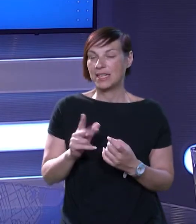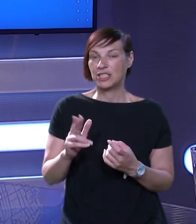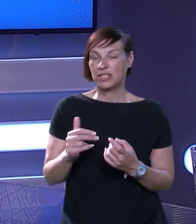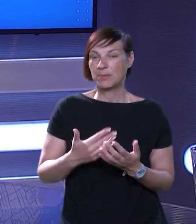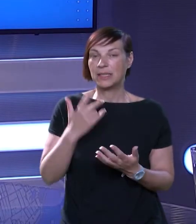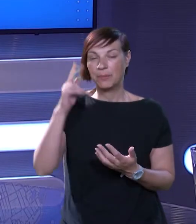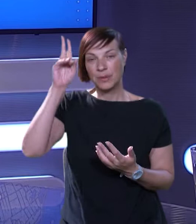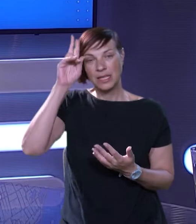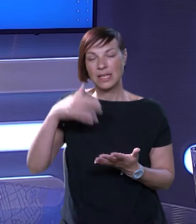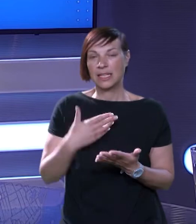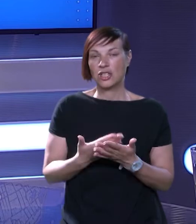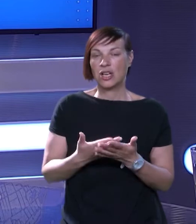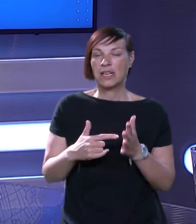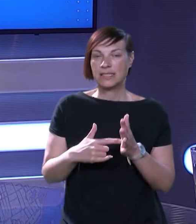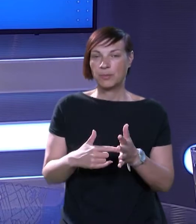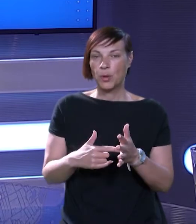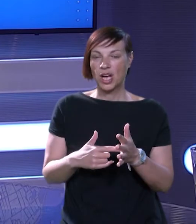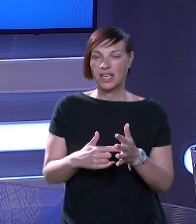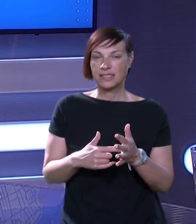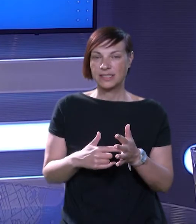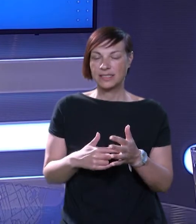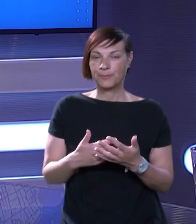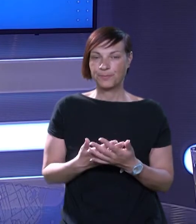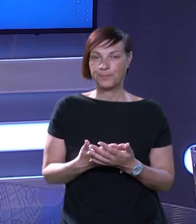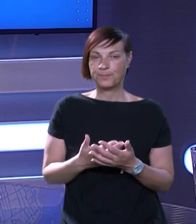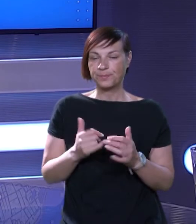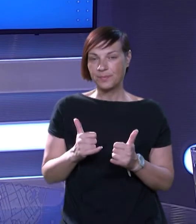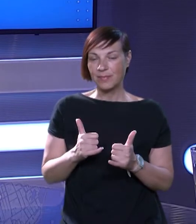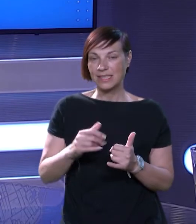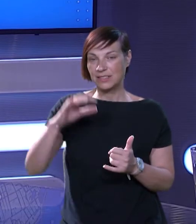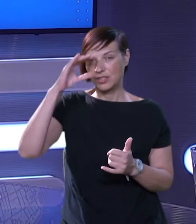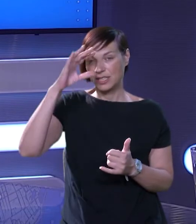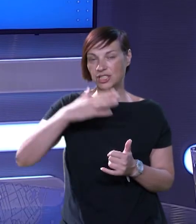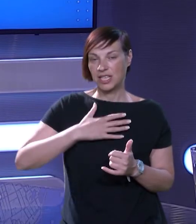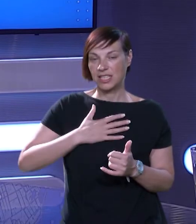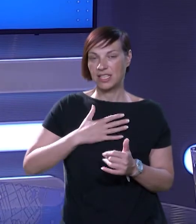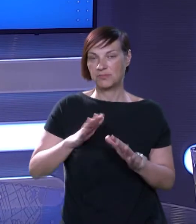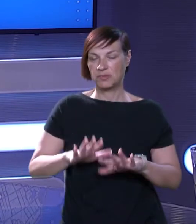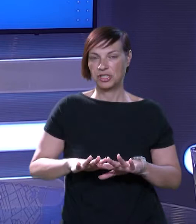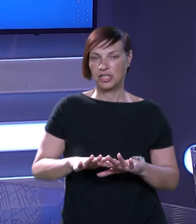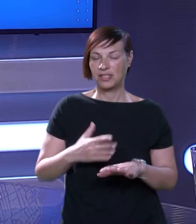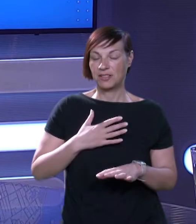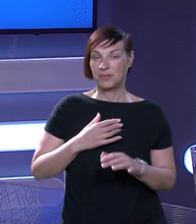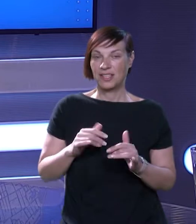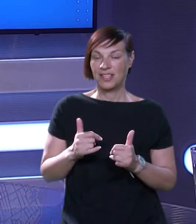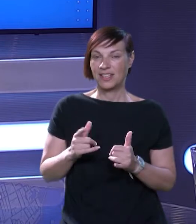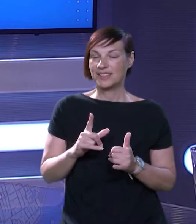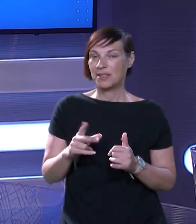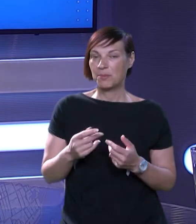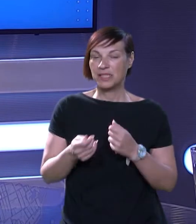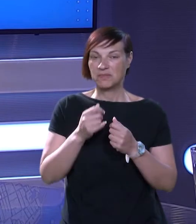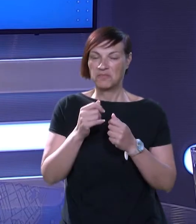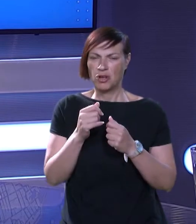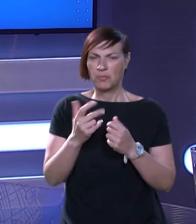neće imati niti prilike dokazati, pokazati se. Tako da sad iz ove perspektive, znaš, da ja sad sjednem pa kažem da ja sam